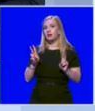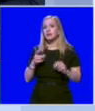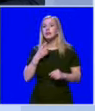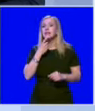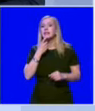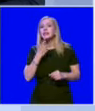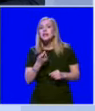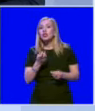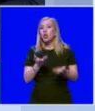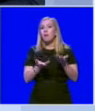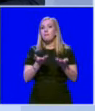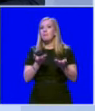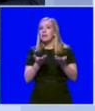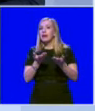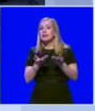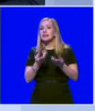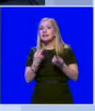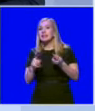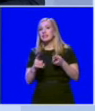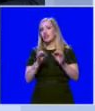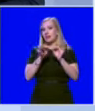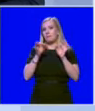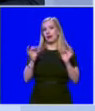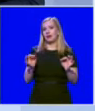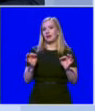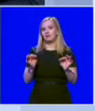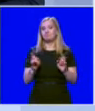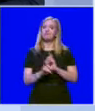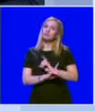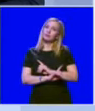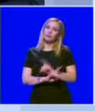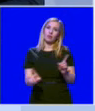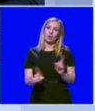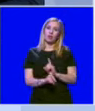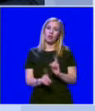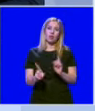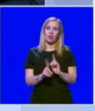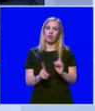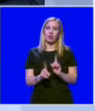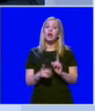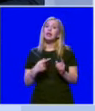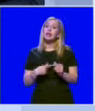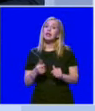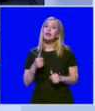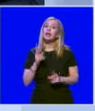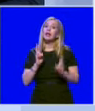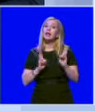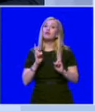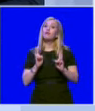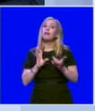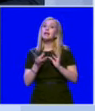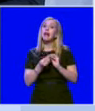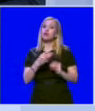Защо мерите с различен аршин? Не мерим с различен аршин. Ние гласувахме с ГЕРБ по отношение на